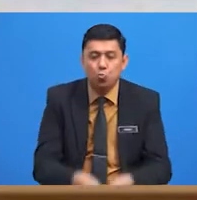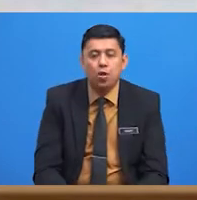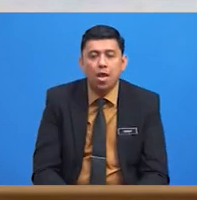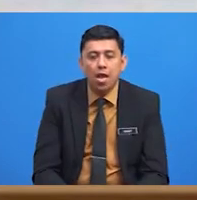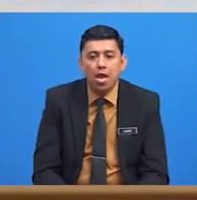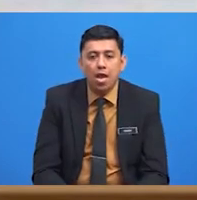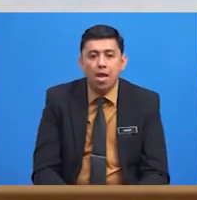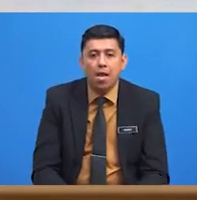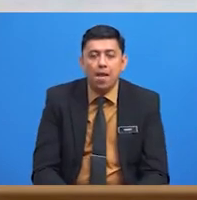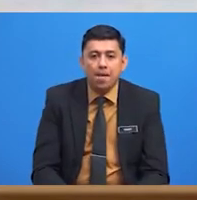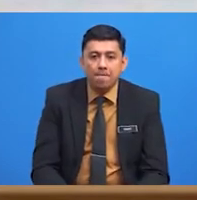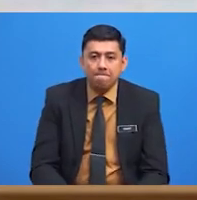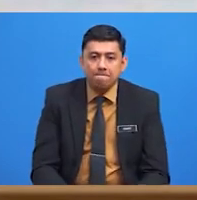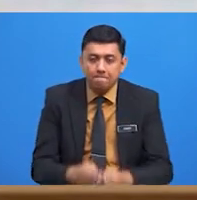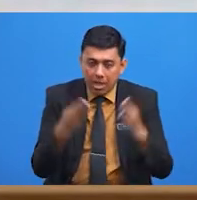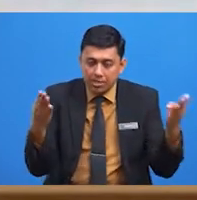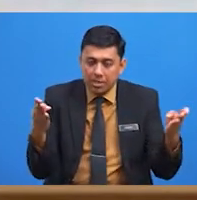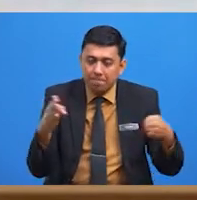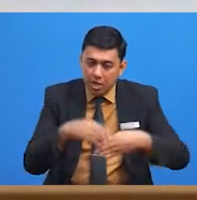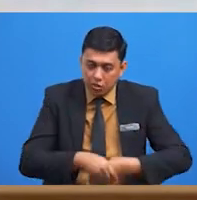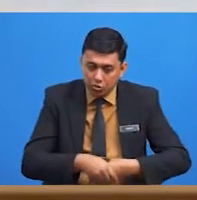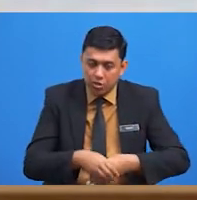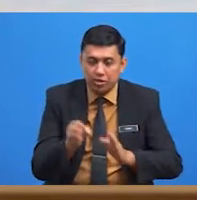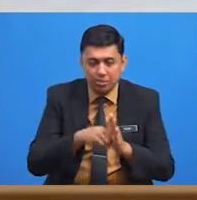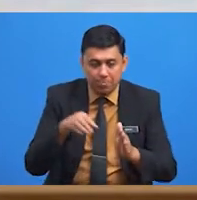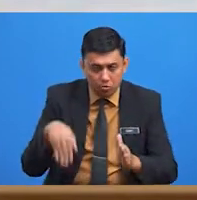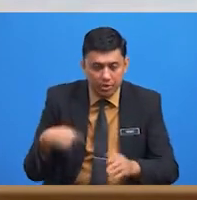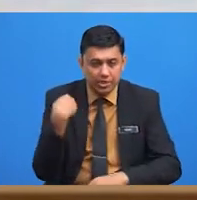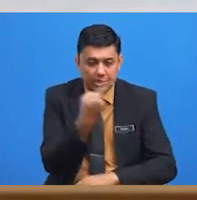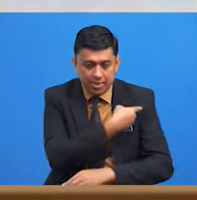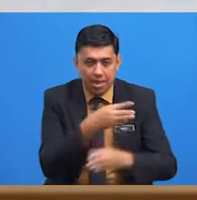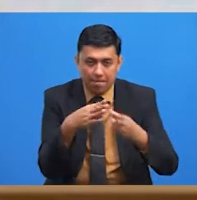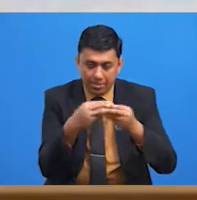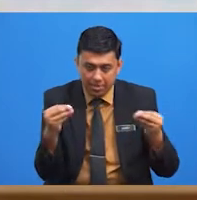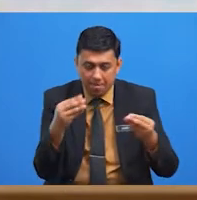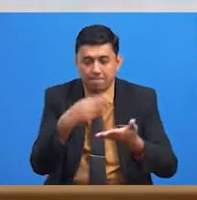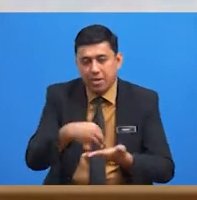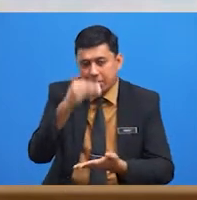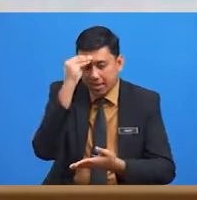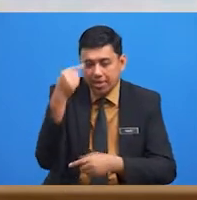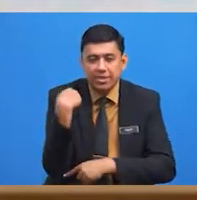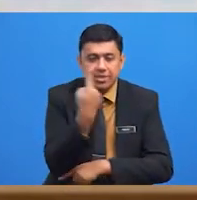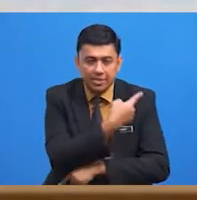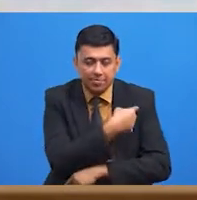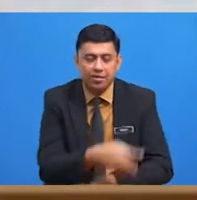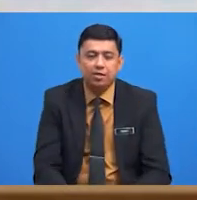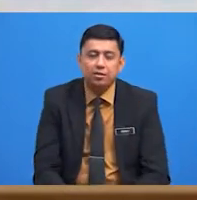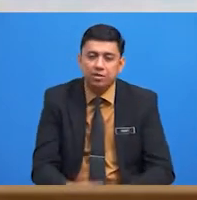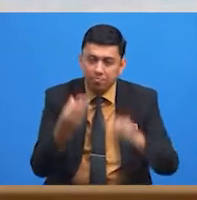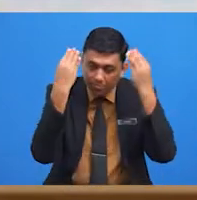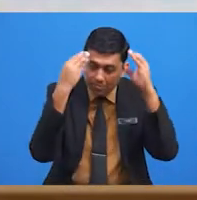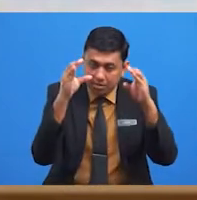Melayu kalian. Baiklah, sebelum kita tamatkan sesi pembelajaran kita, cikgu